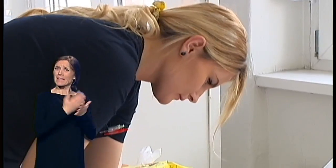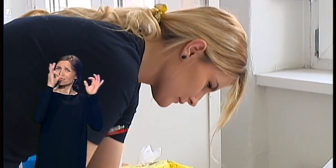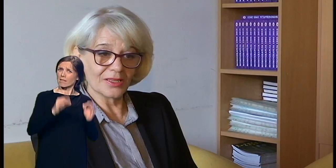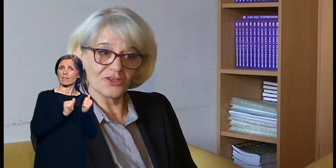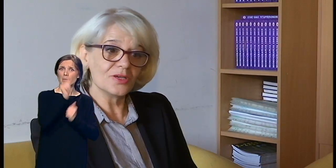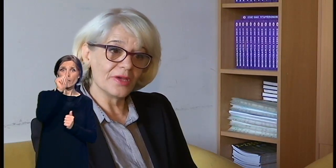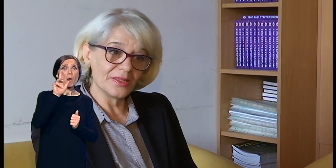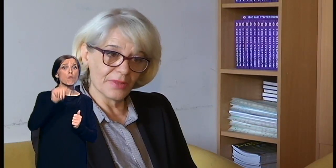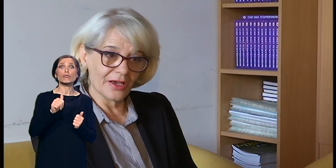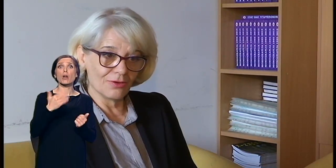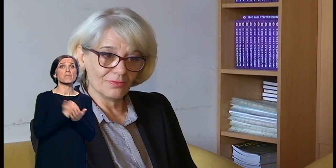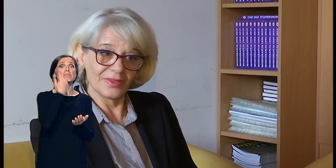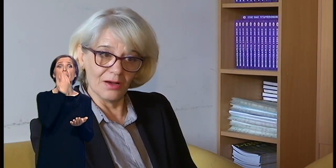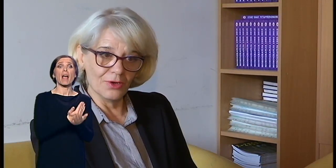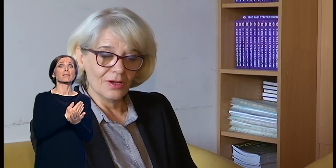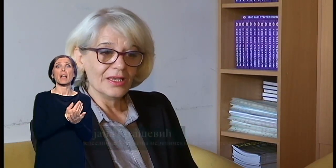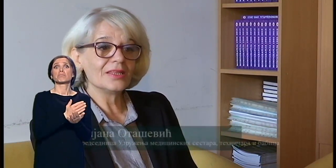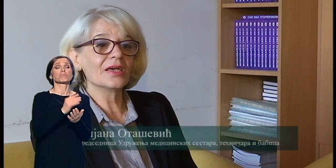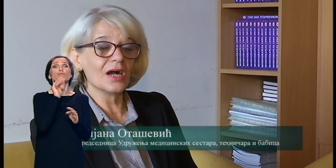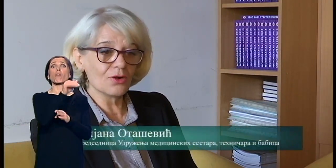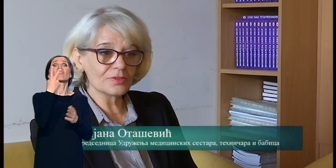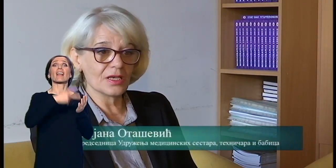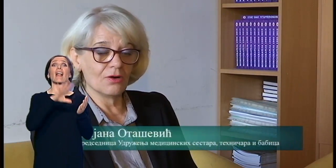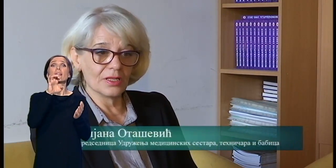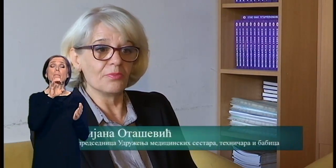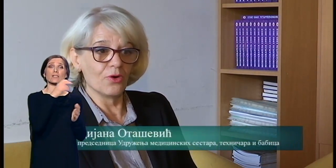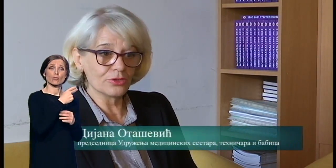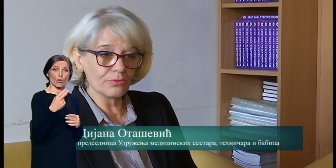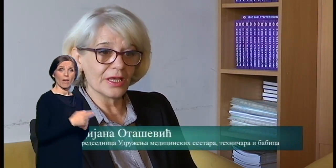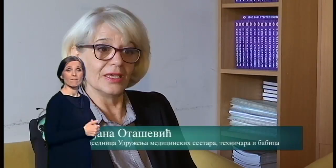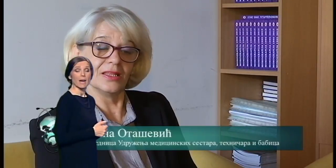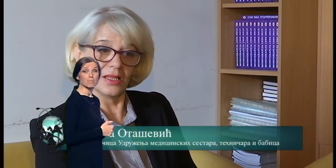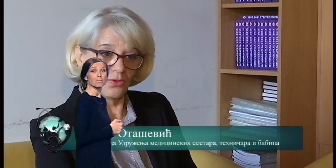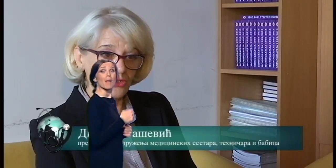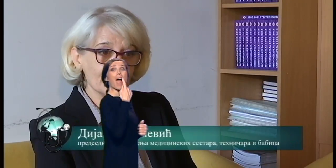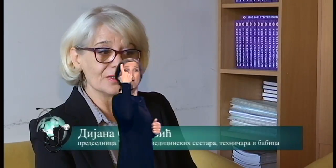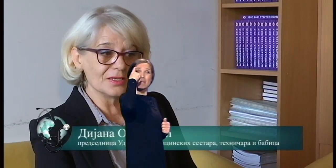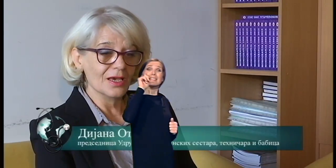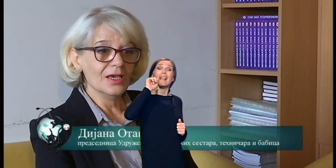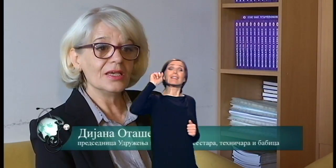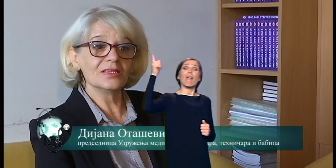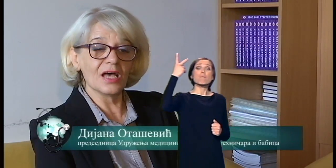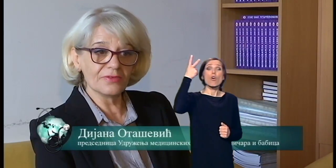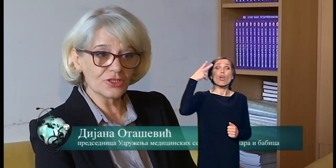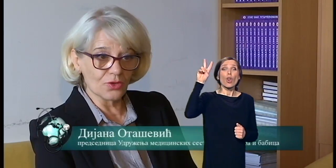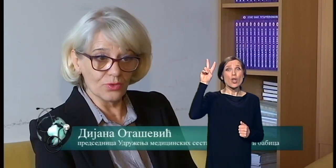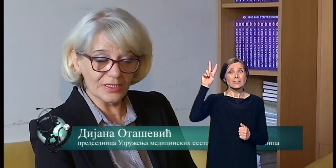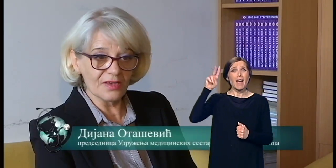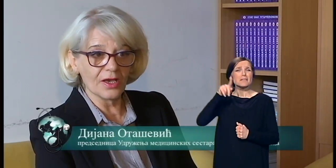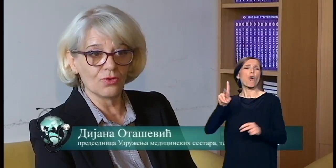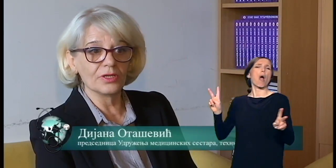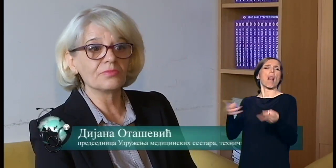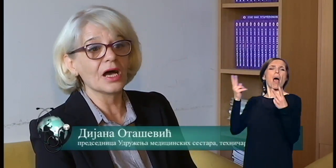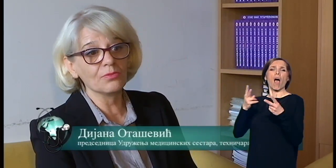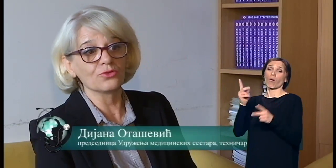2.500 evra. Ne teče med i mleko tamo. I te kako se one potrude i da nauče jezik i da završe